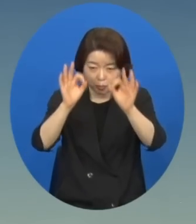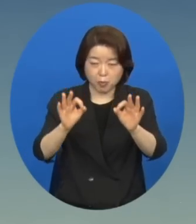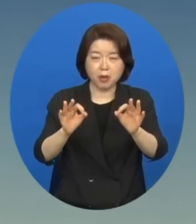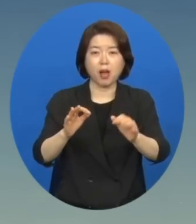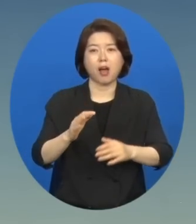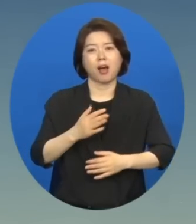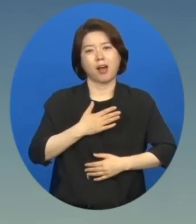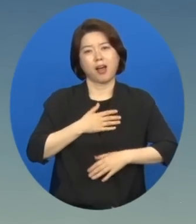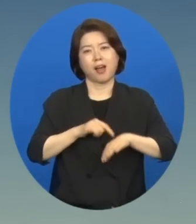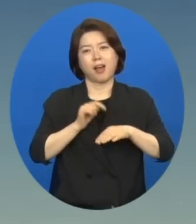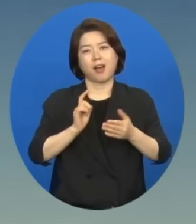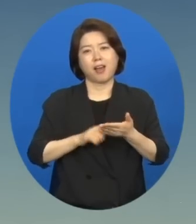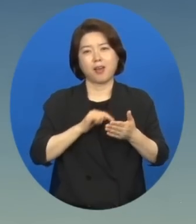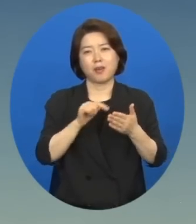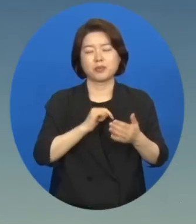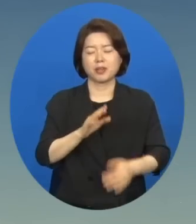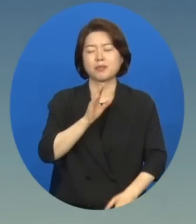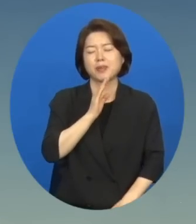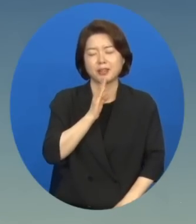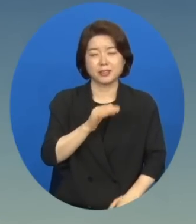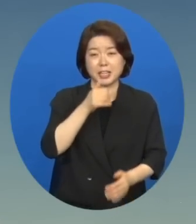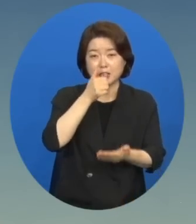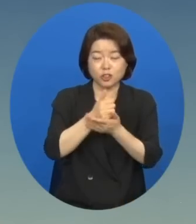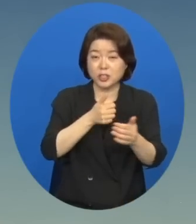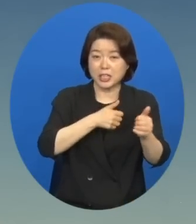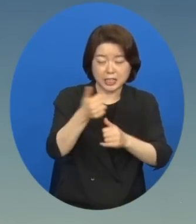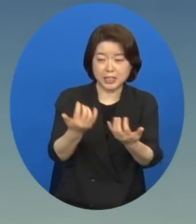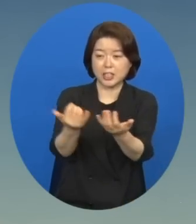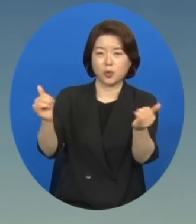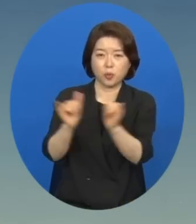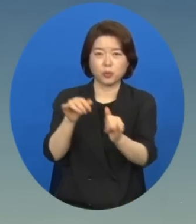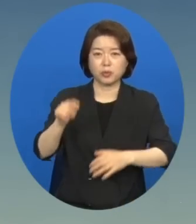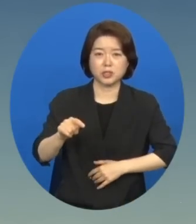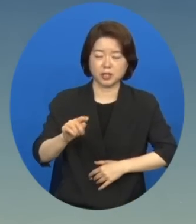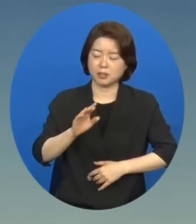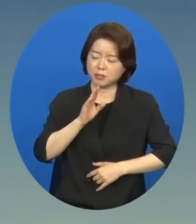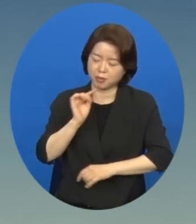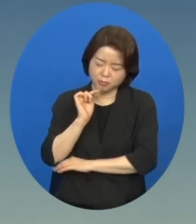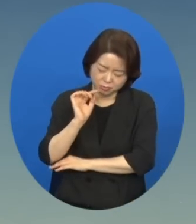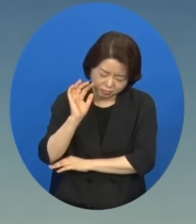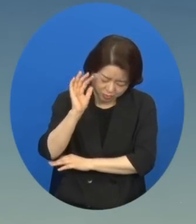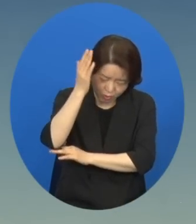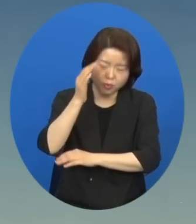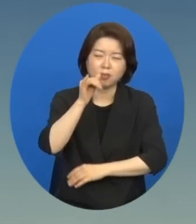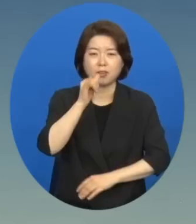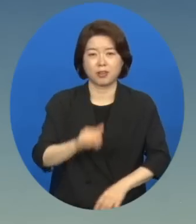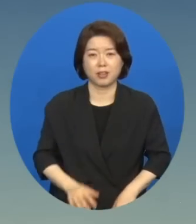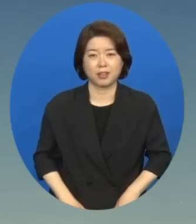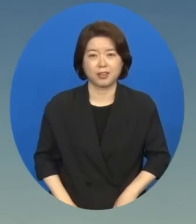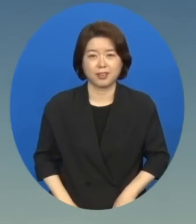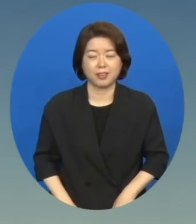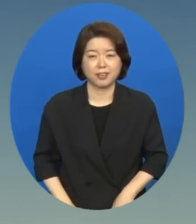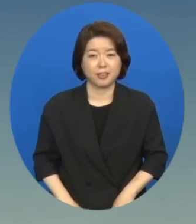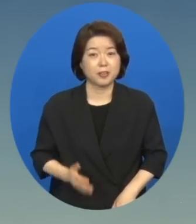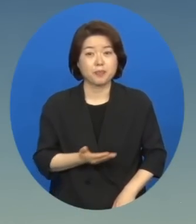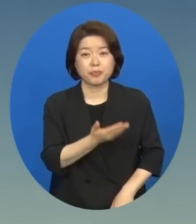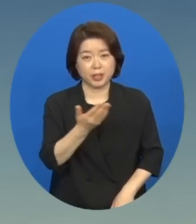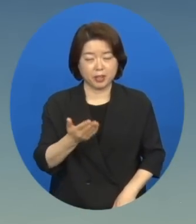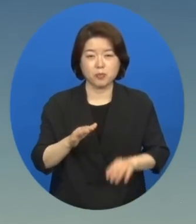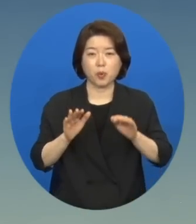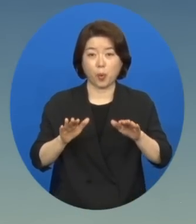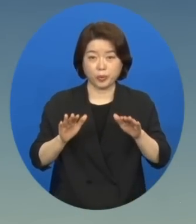마음에, 그래, 죄를 이기는 공동체가 보통 영광스러운 게 아니구나. 여러분,